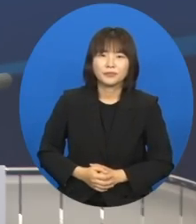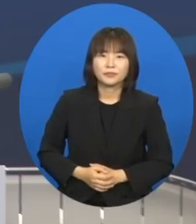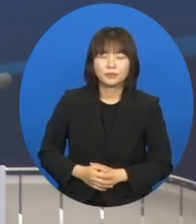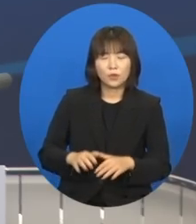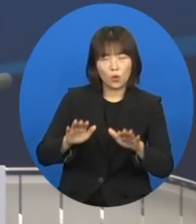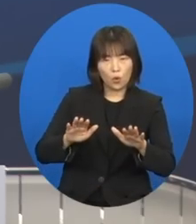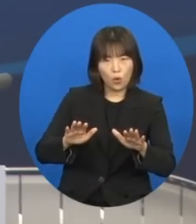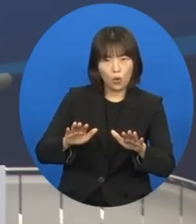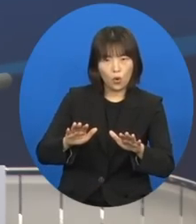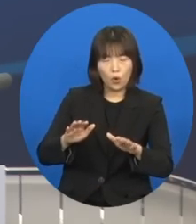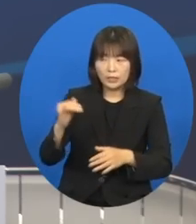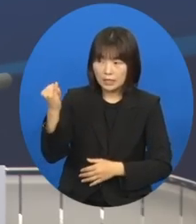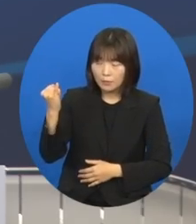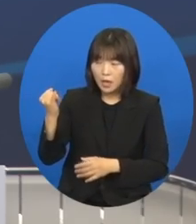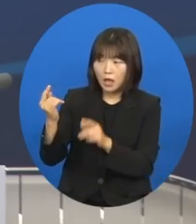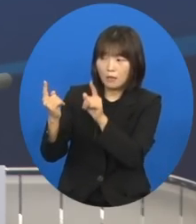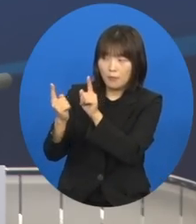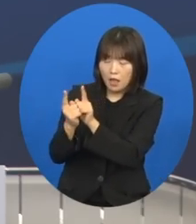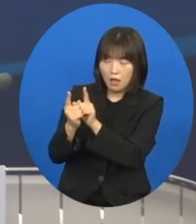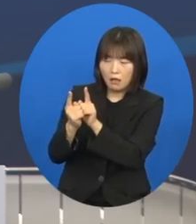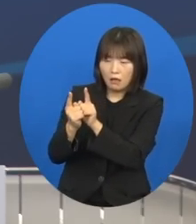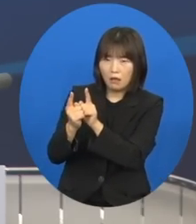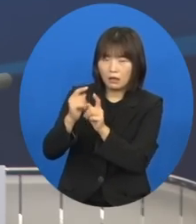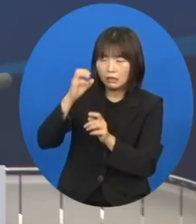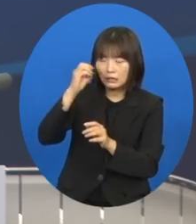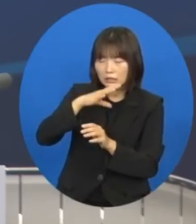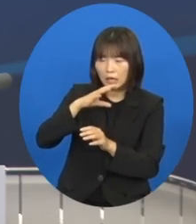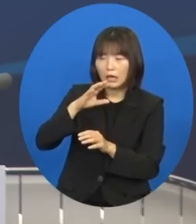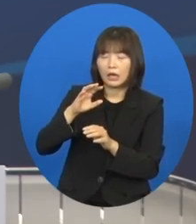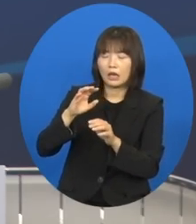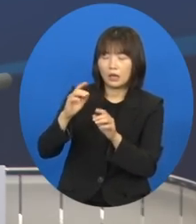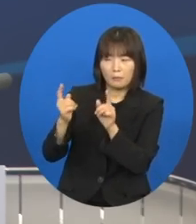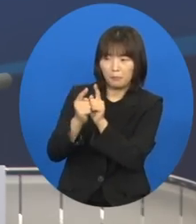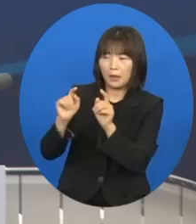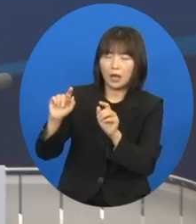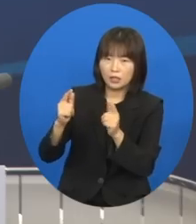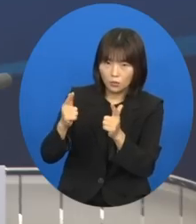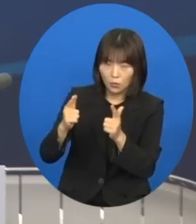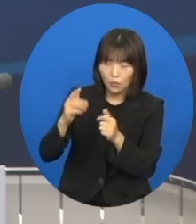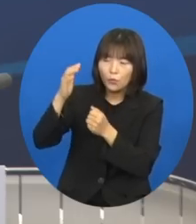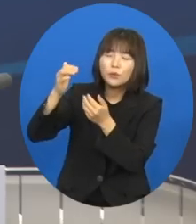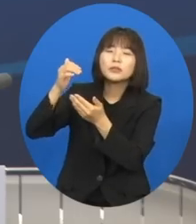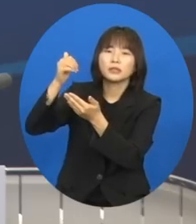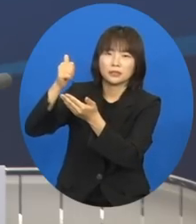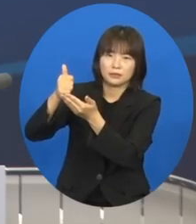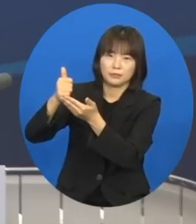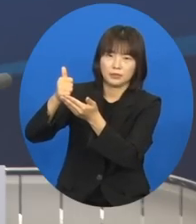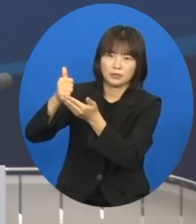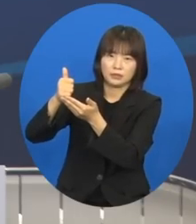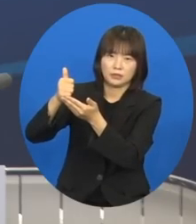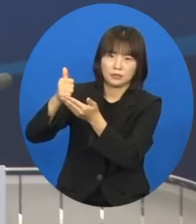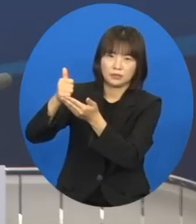오늘 자매님하고의 만남은 그냥 만남이 아니라 하나님이